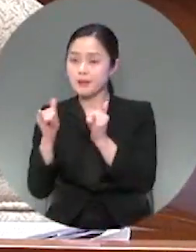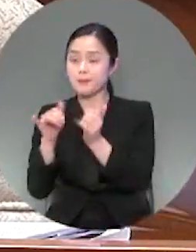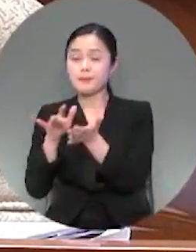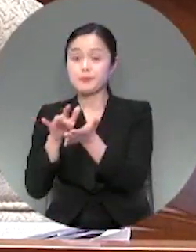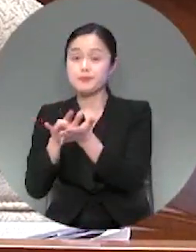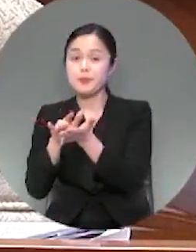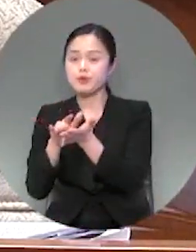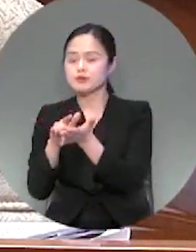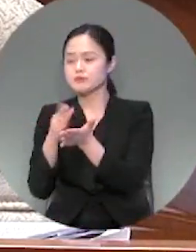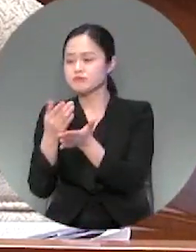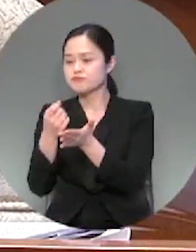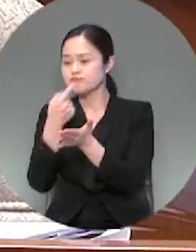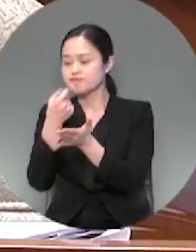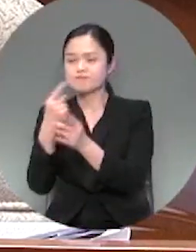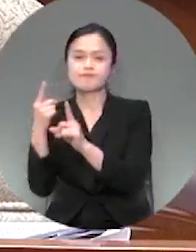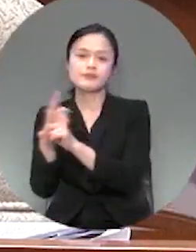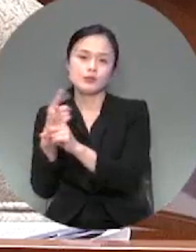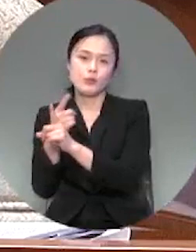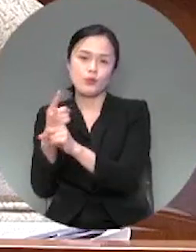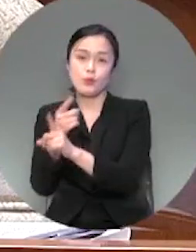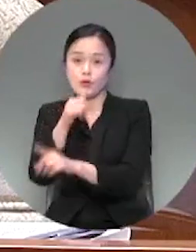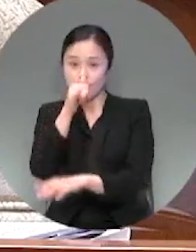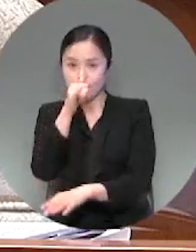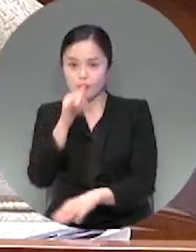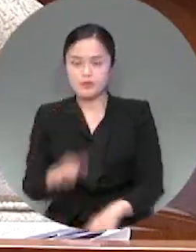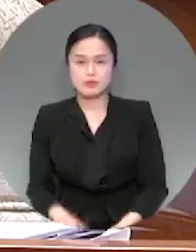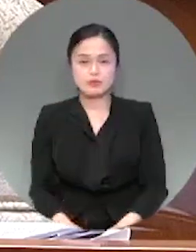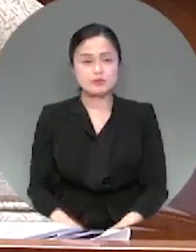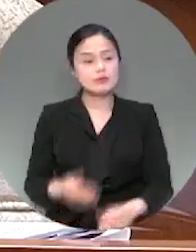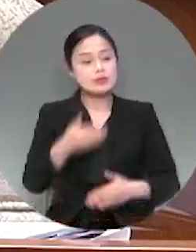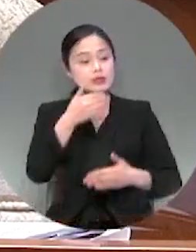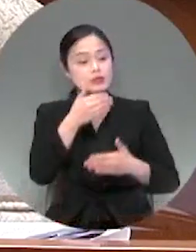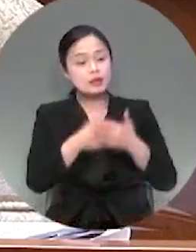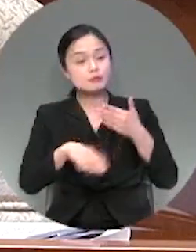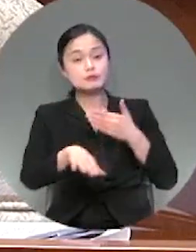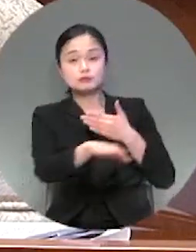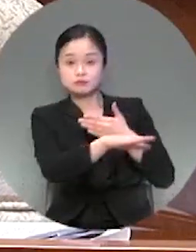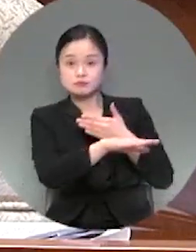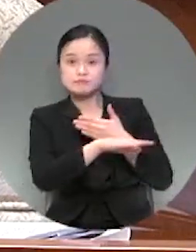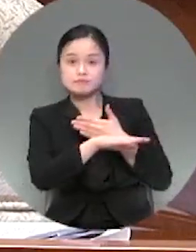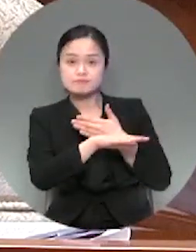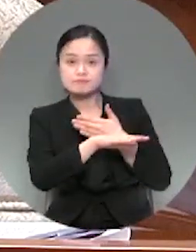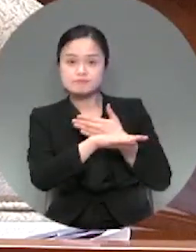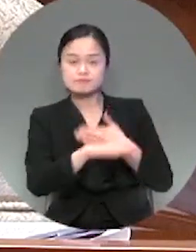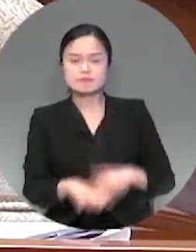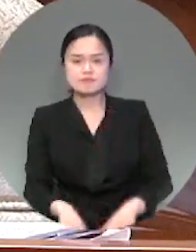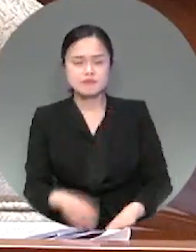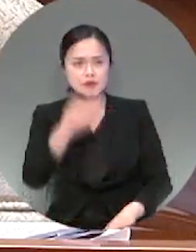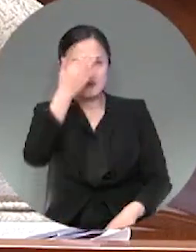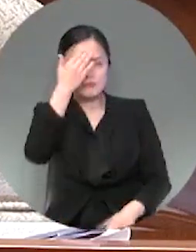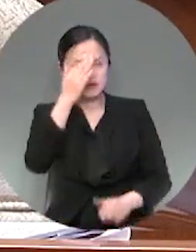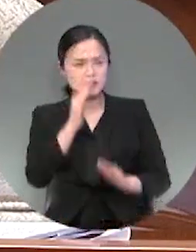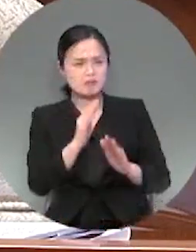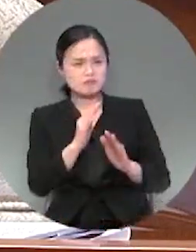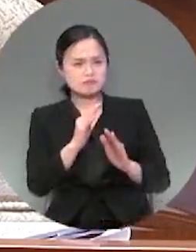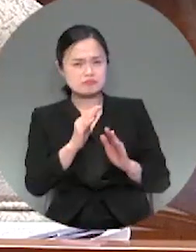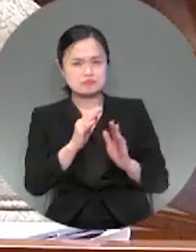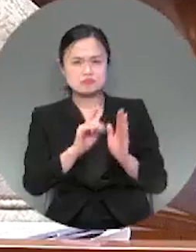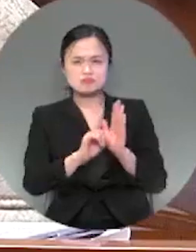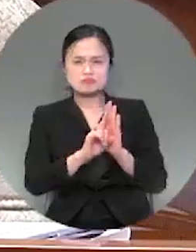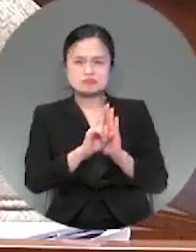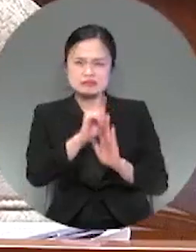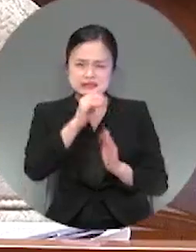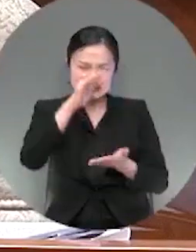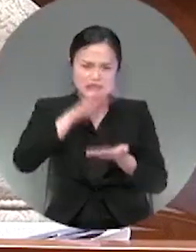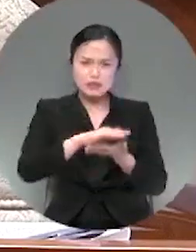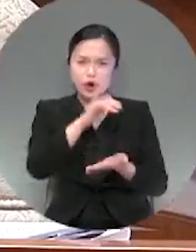나머지 확진자들은 대증치료를 받게 됩니다. 대증치료가 뭐죠? 열라면은 해열제를 드시는 거고요. 그러니까 뭐 본인이